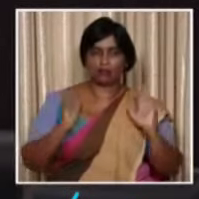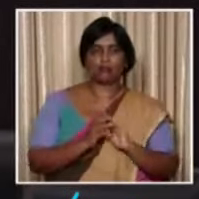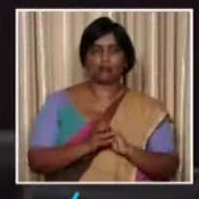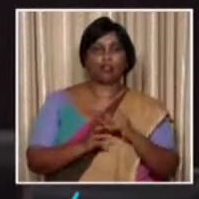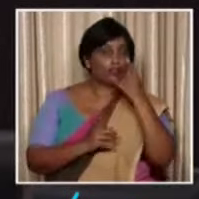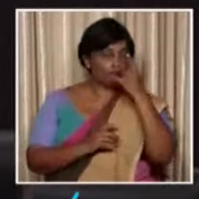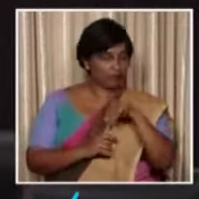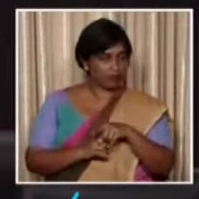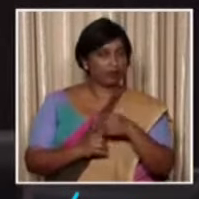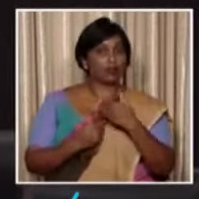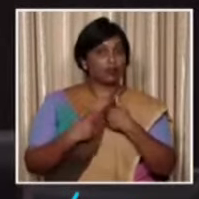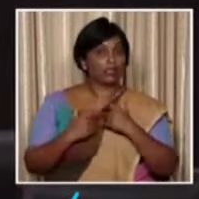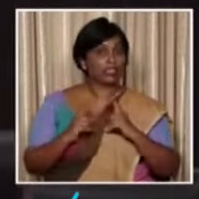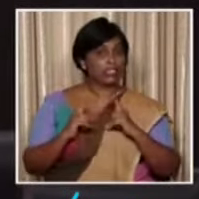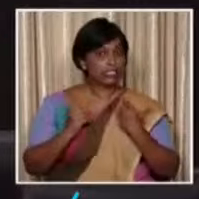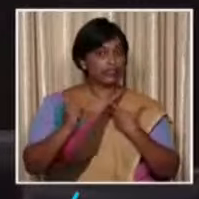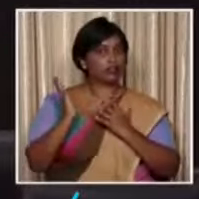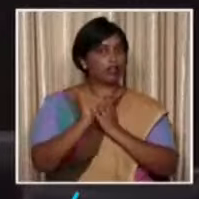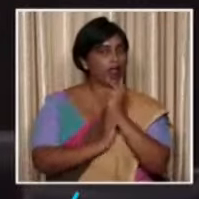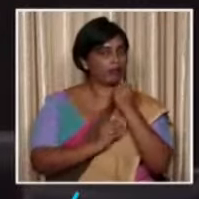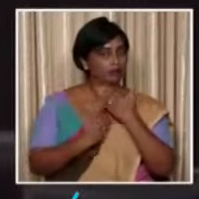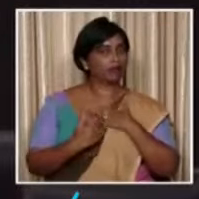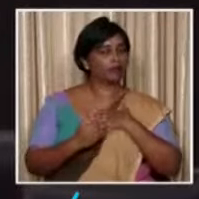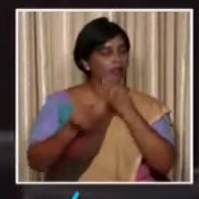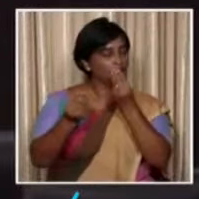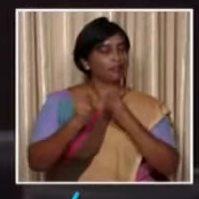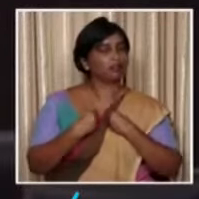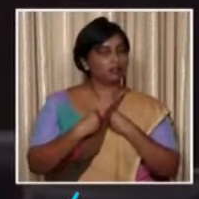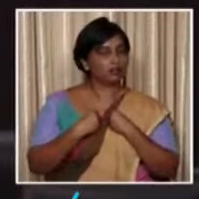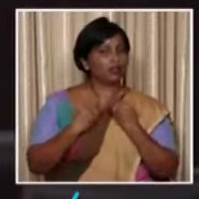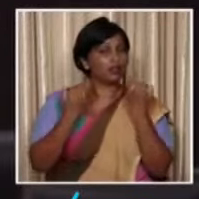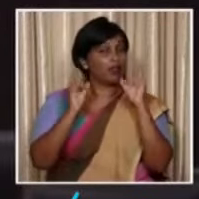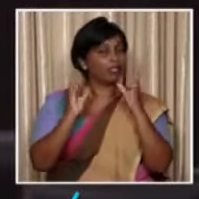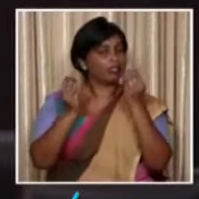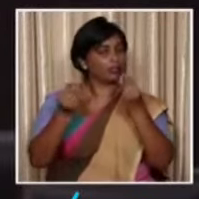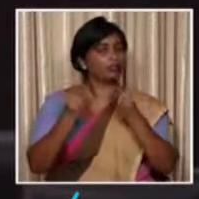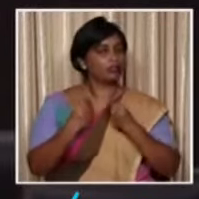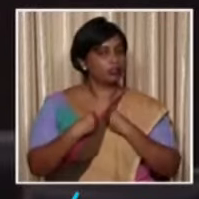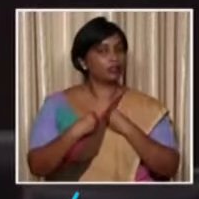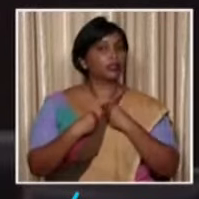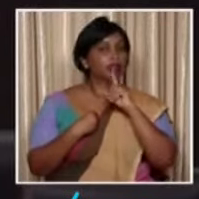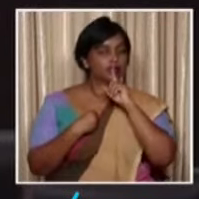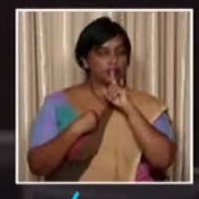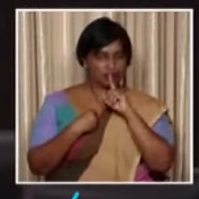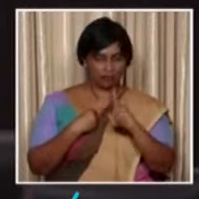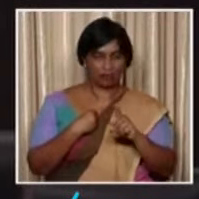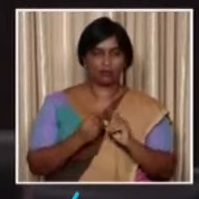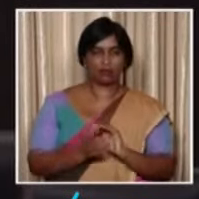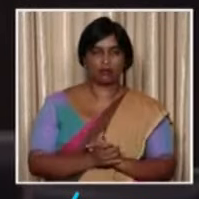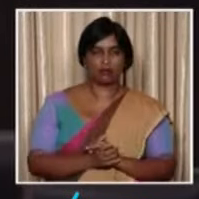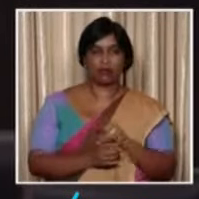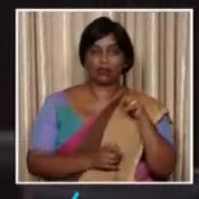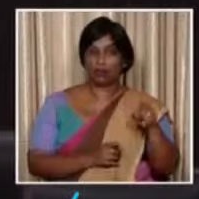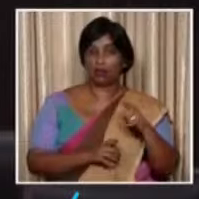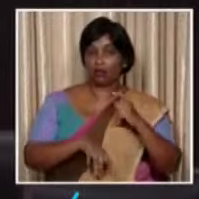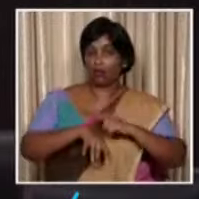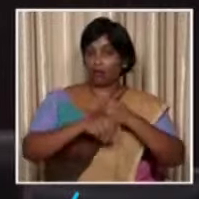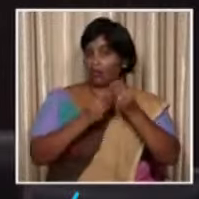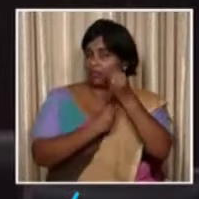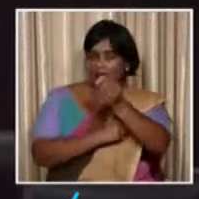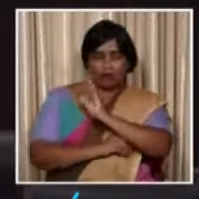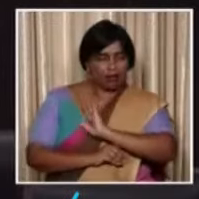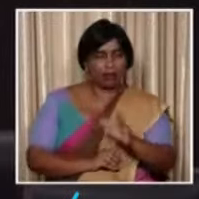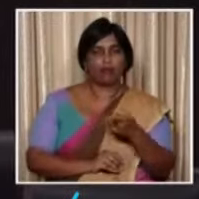एक निशा मटे जीवत्वी में आईती लबादें निदाहस लबादें किए इल्ली में तन निभा करनो मेकट इदा दें नेपा